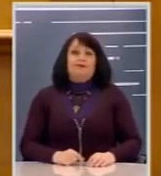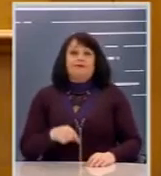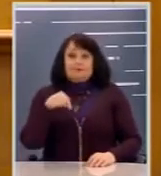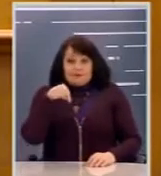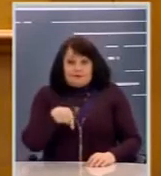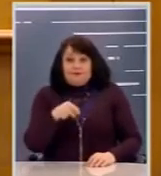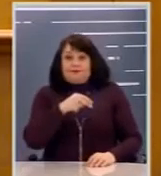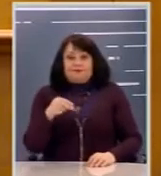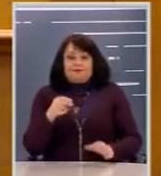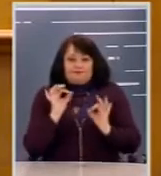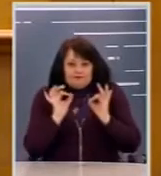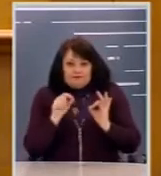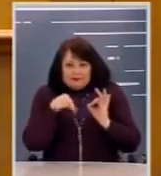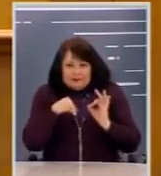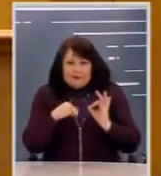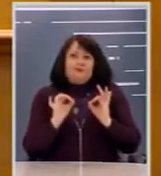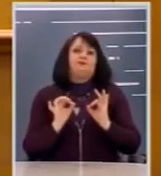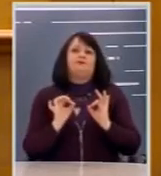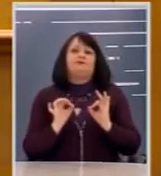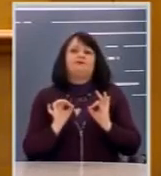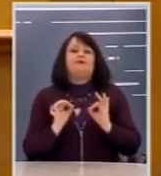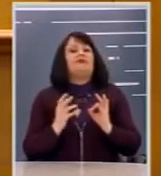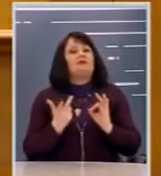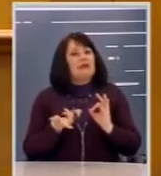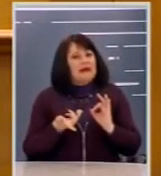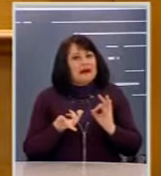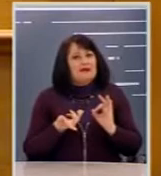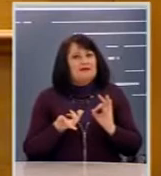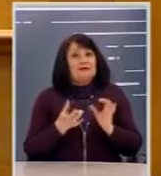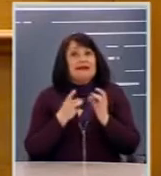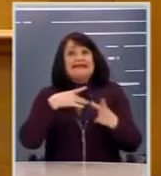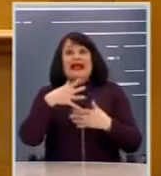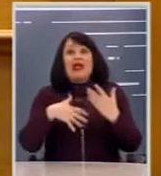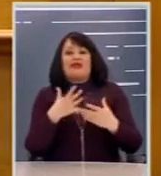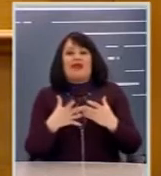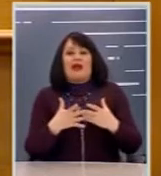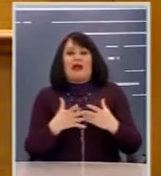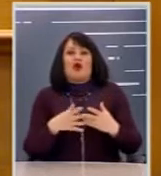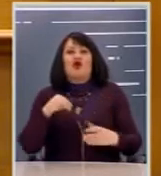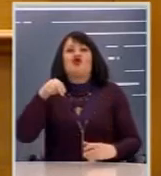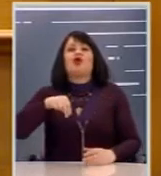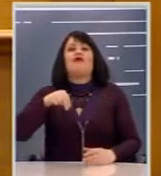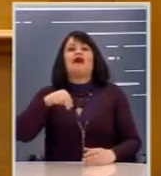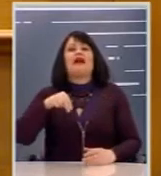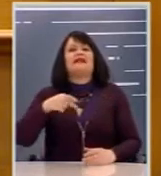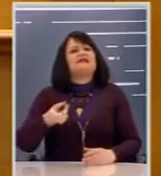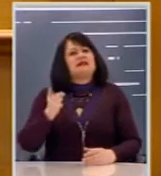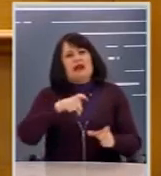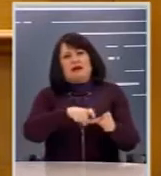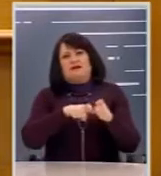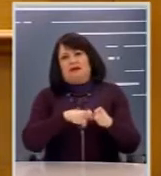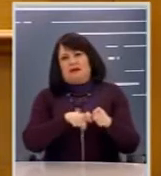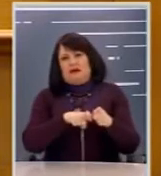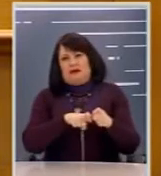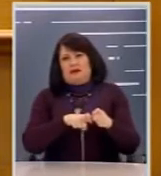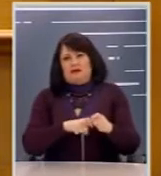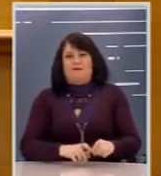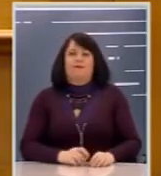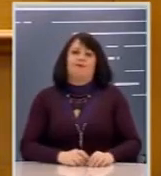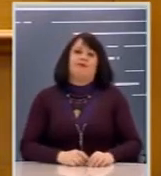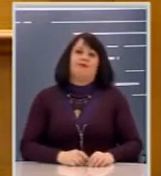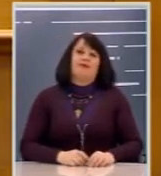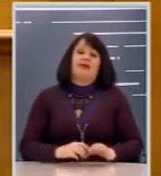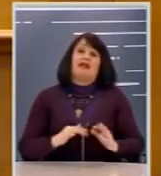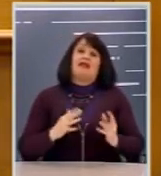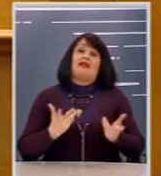Πάνω εκεί χτίστηκε, για να είμαι πιο ακριβής, και το σκάνδαλο και της Νοβάρτης και άλλων εταιριών. Δηλαδή,